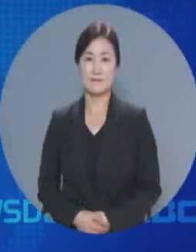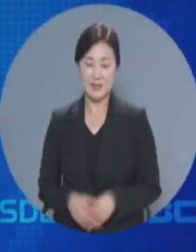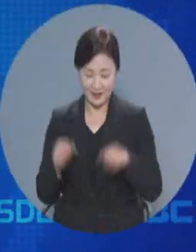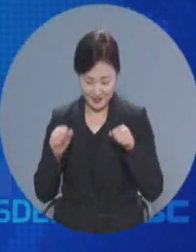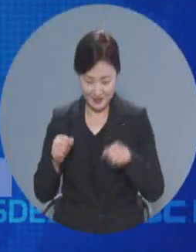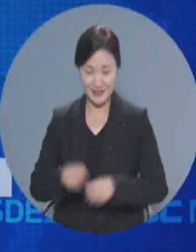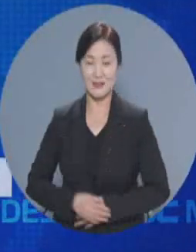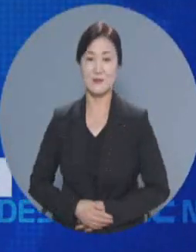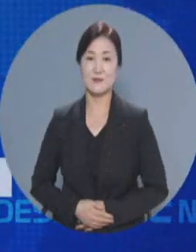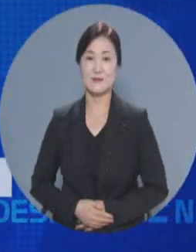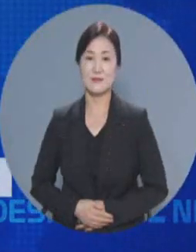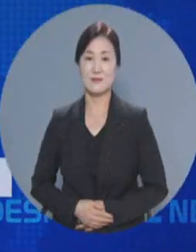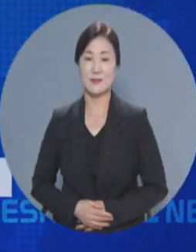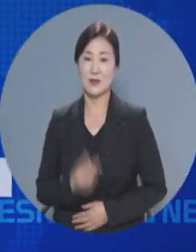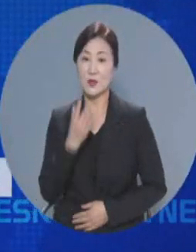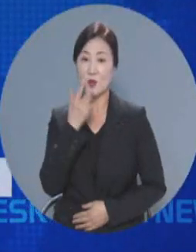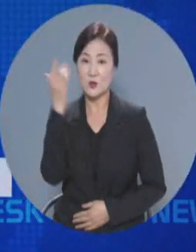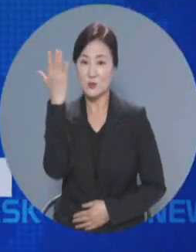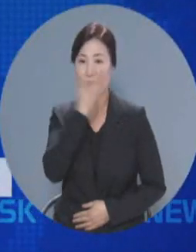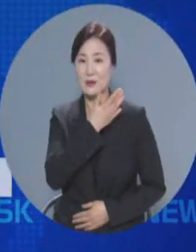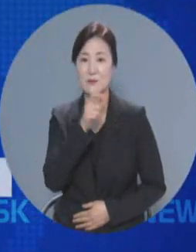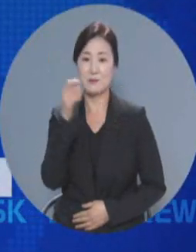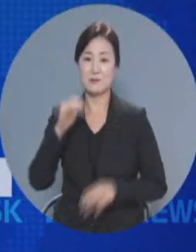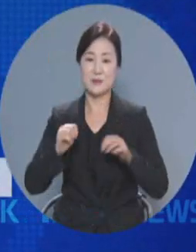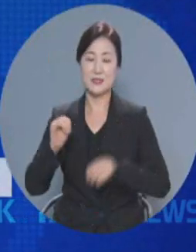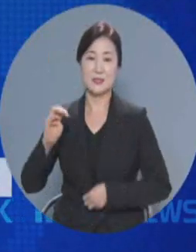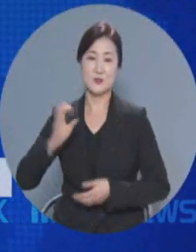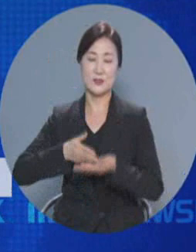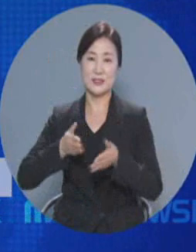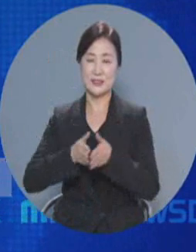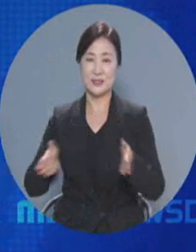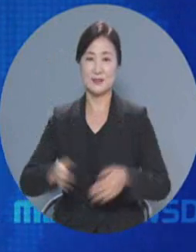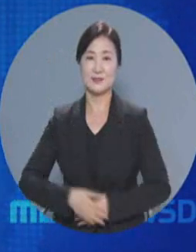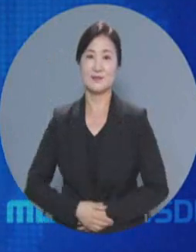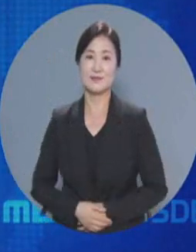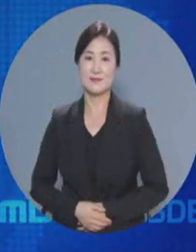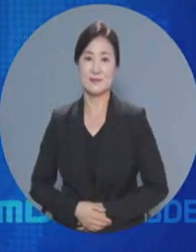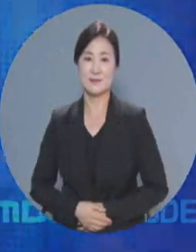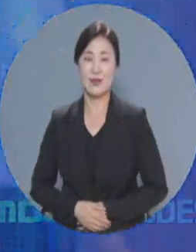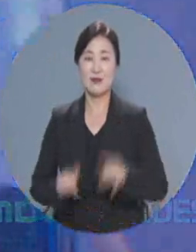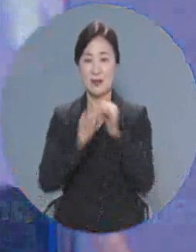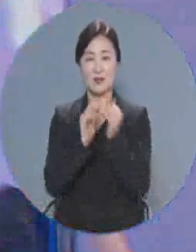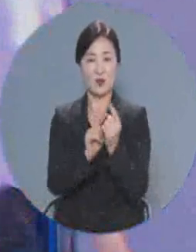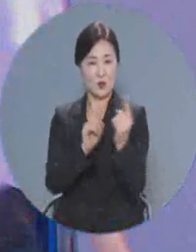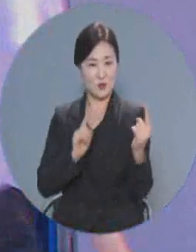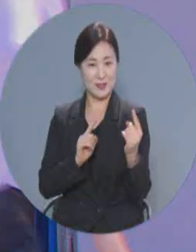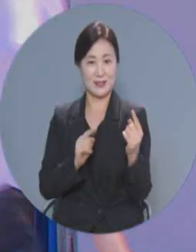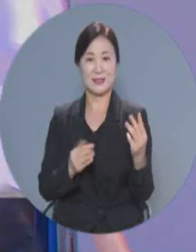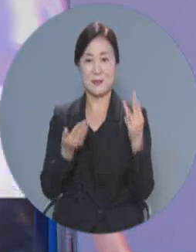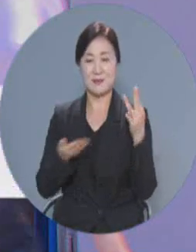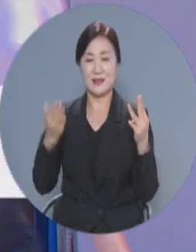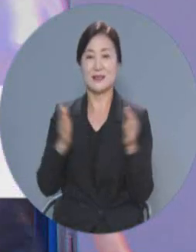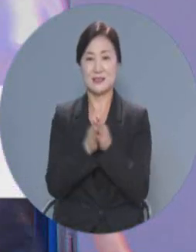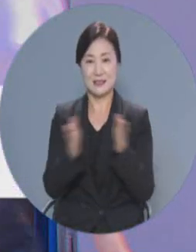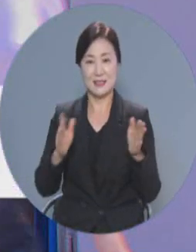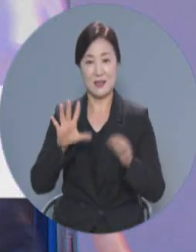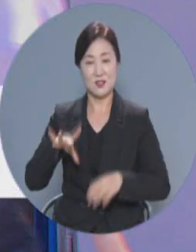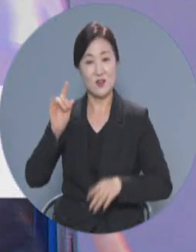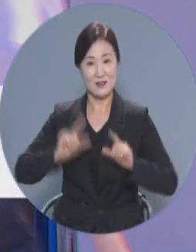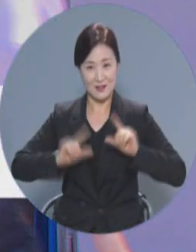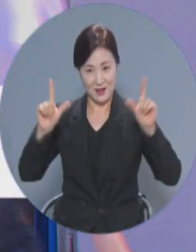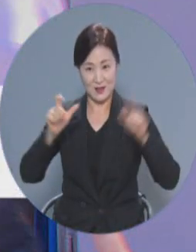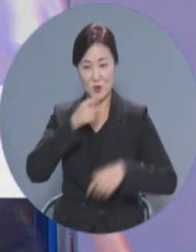여러분 안녕하십니까? 이어서 여수 MBC 뉴스데스크입니다. 사회적 거리두기 3단계 시행 첫날인 오늘